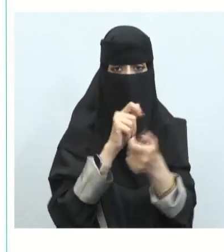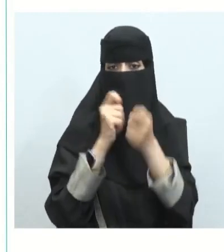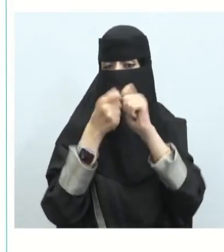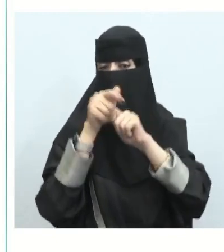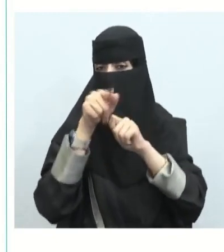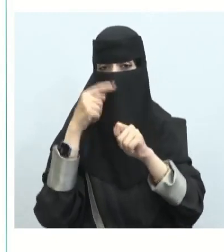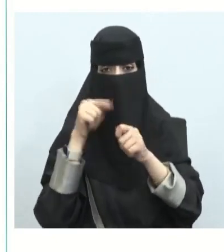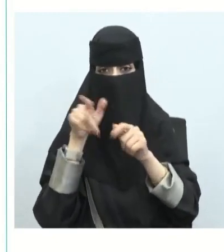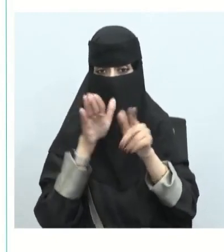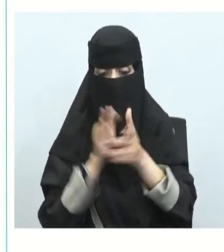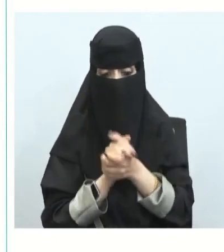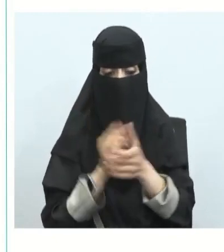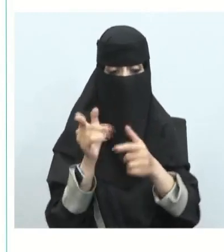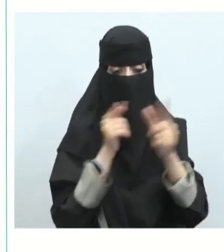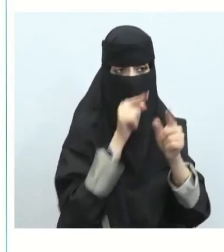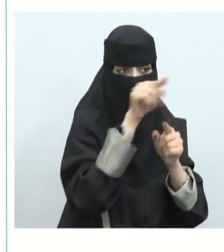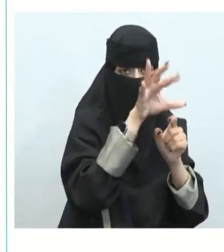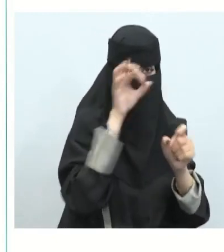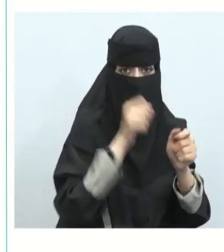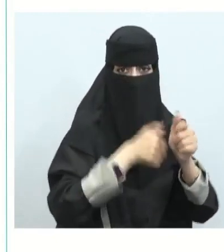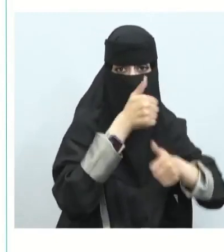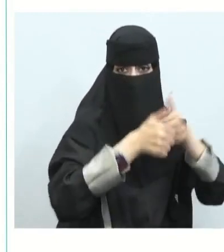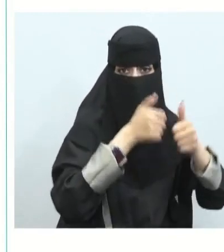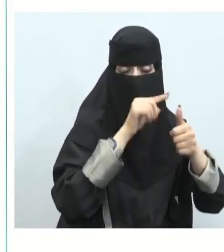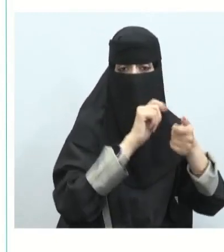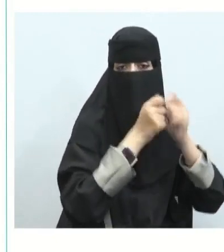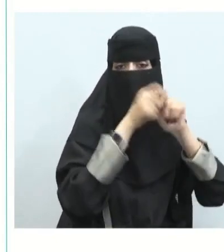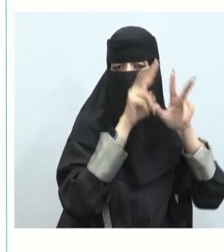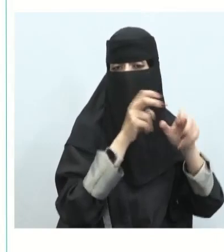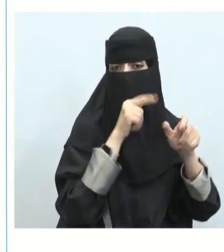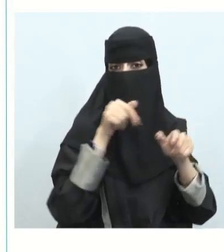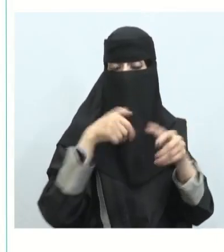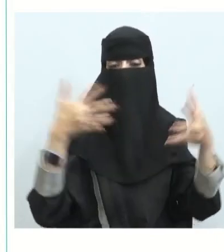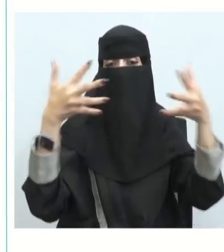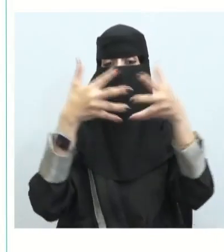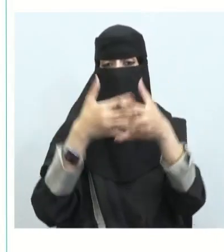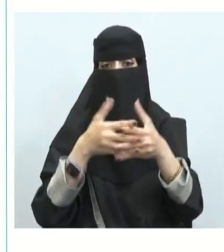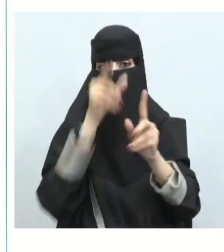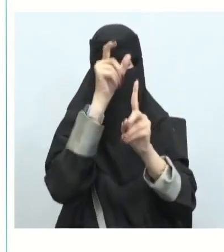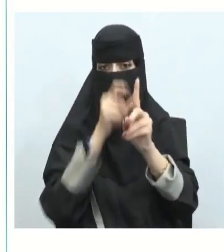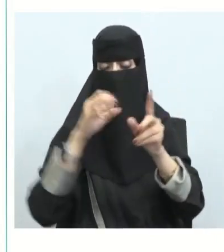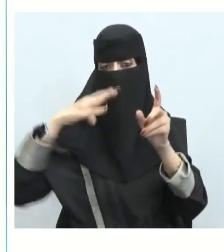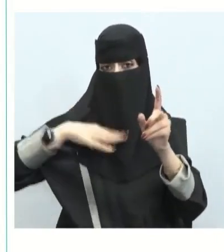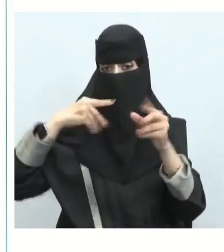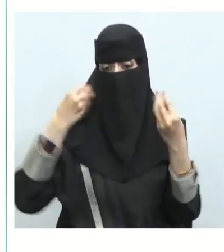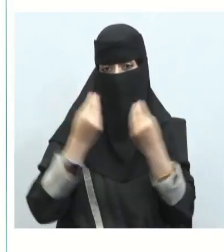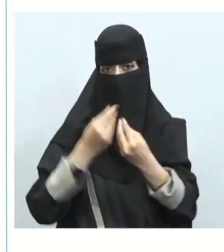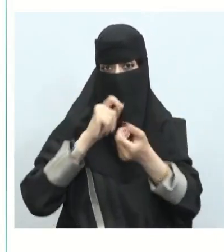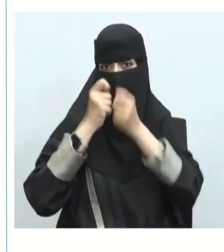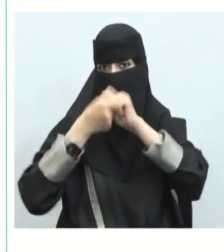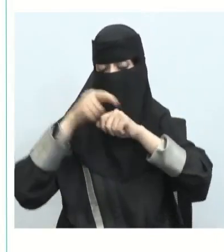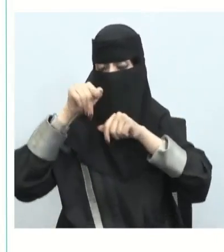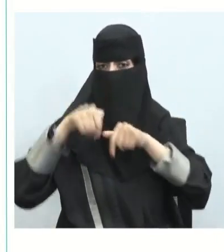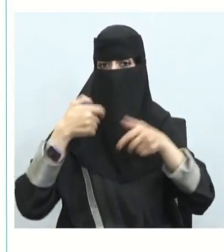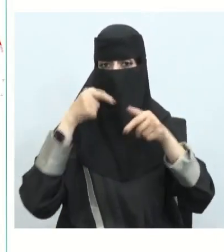الحلول وبالتالي كلما كان هنالك اشراك للموظفين من قبل الرئيس كلما شعروا انهم جزء من عمليه التغيير